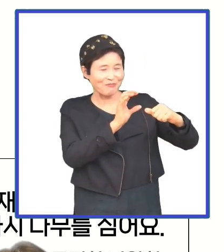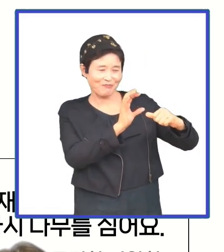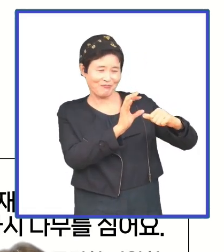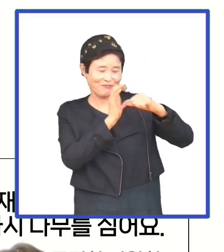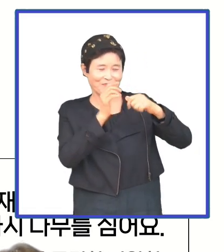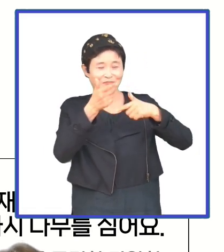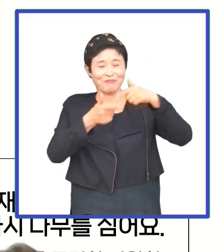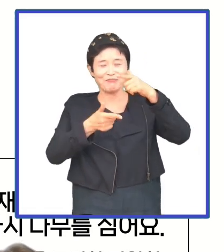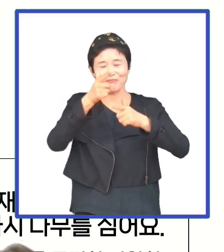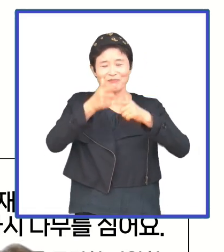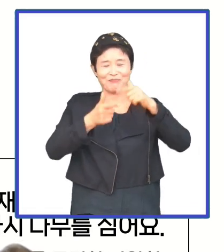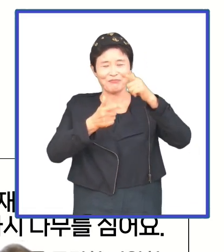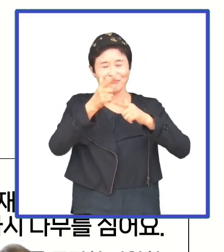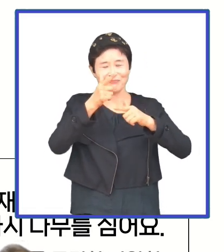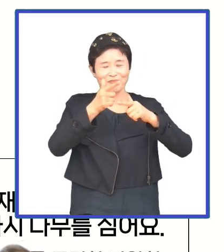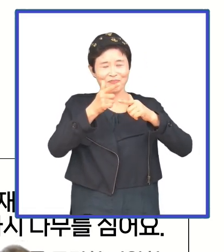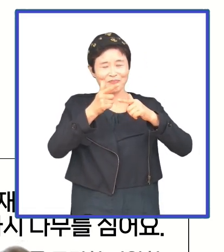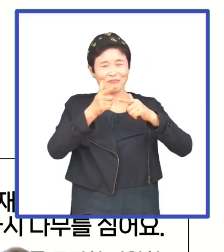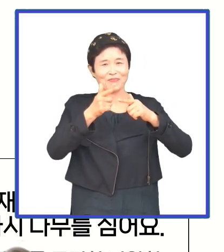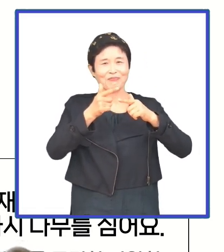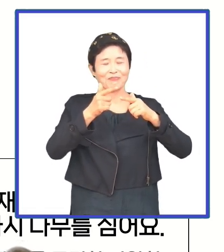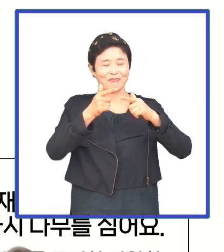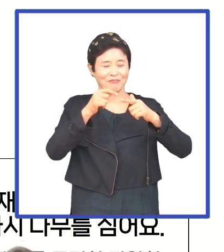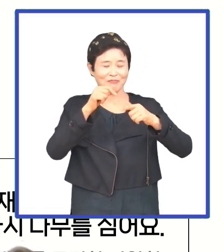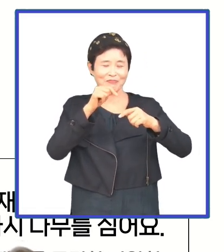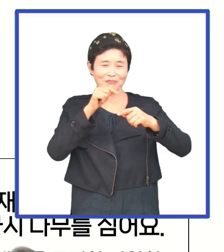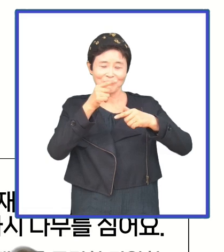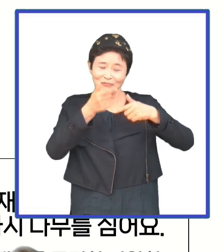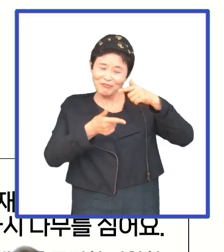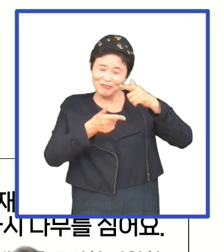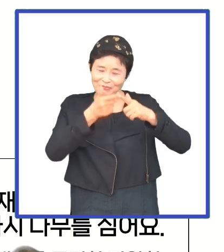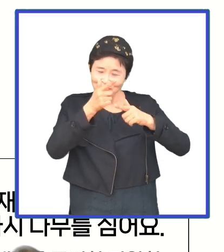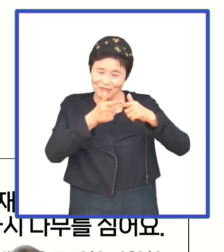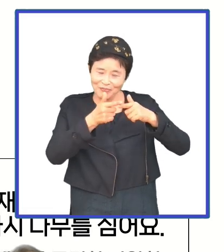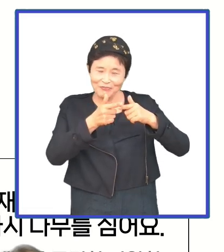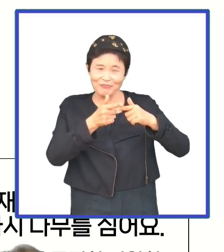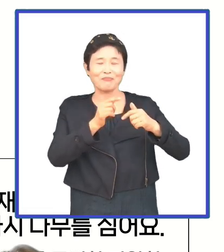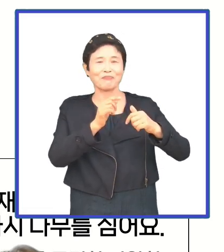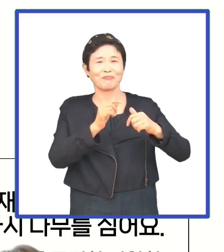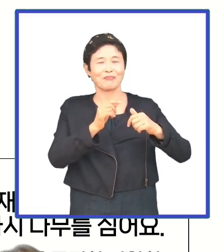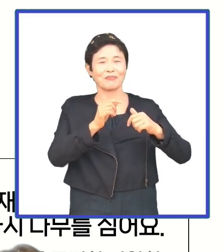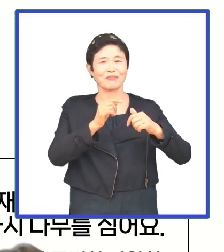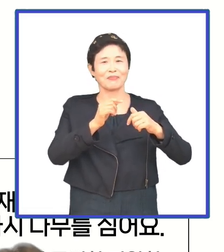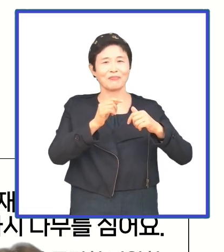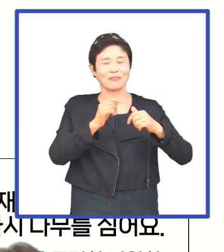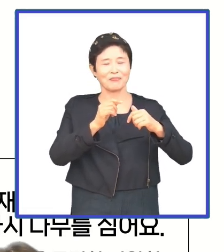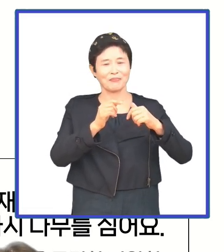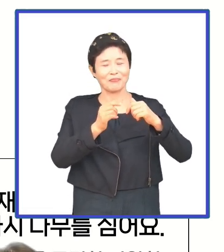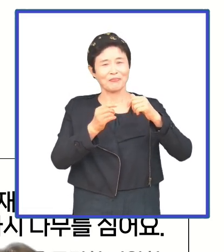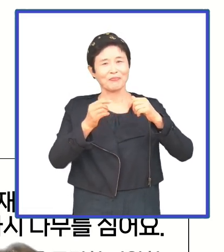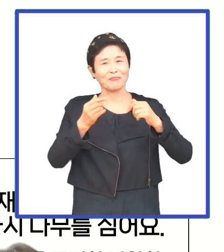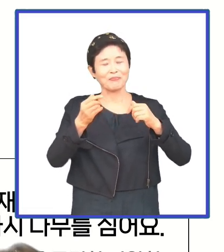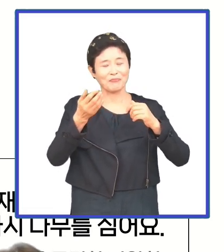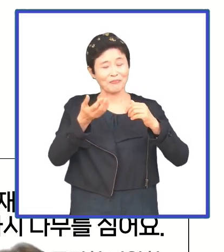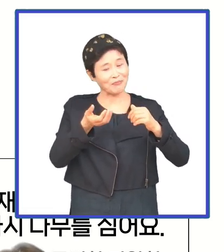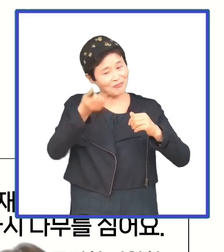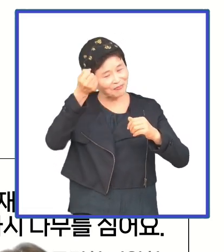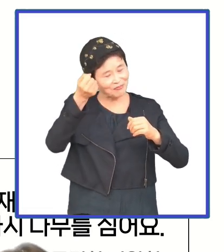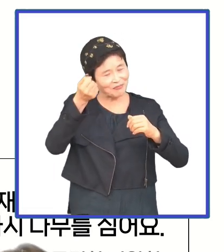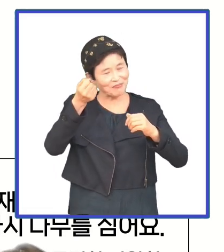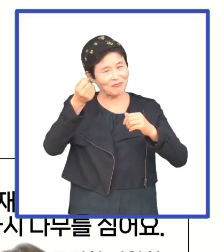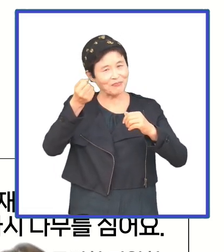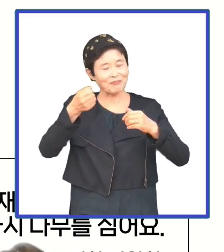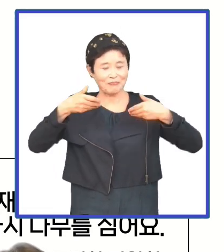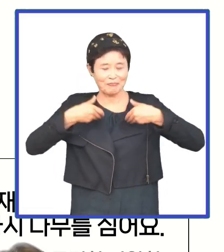가지고 우리는 목재로 활용을 해서 몸속에 탄소를 저장하고 이 수확된 나무를